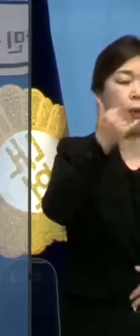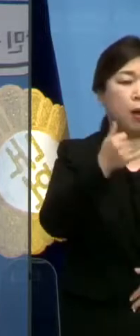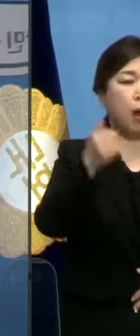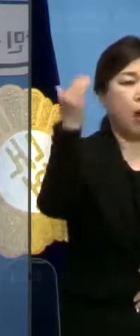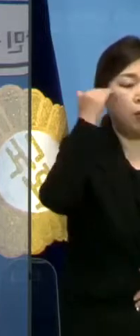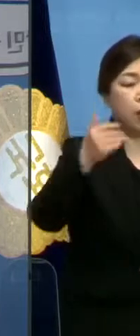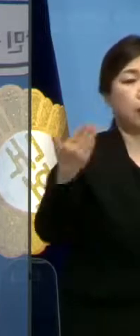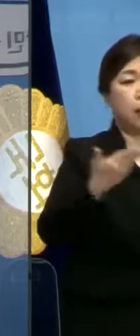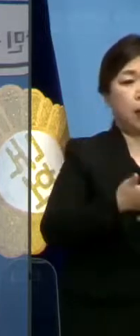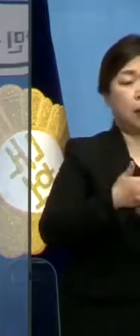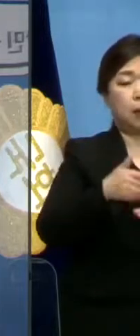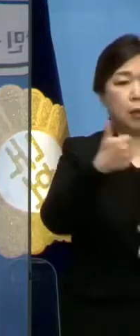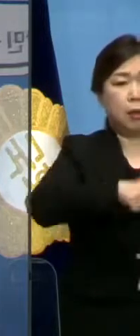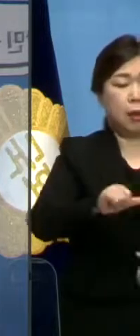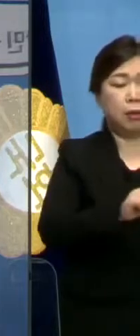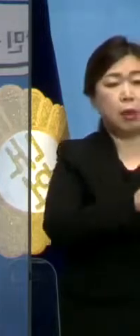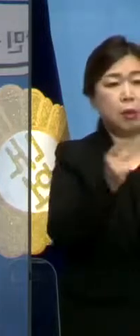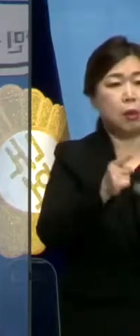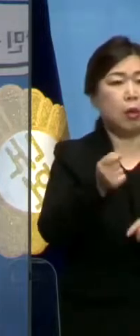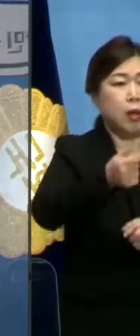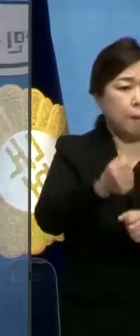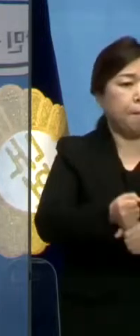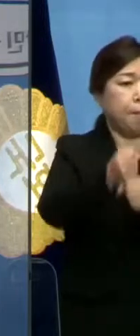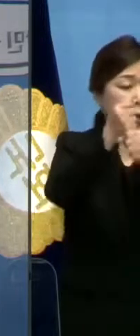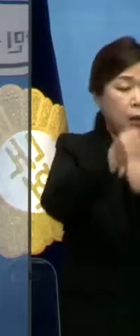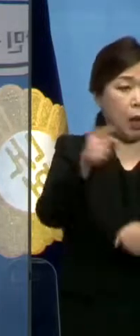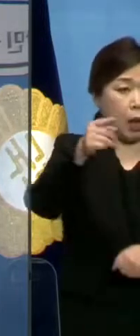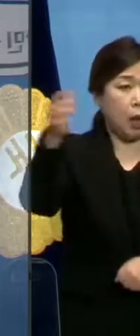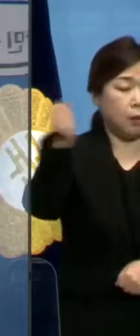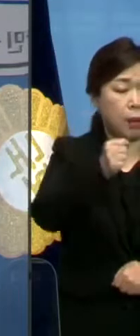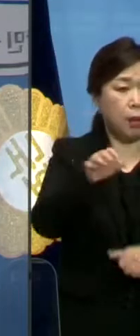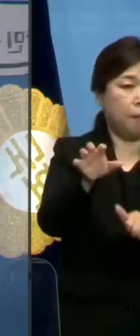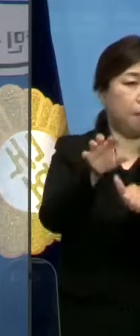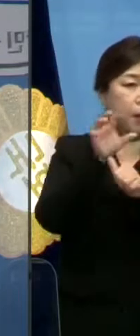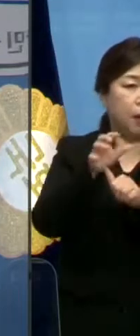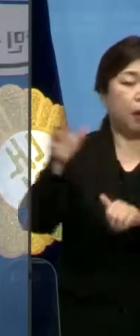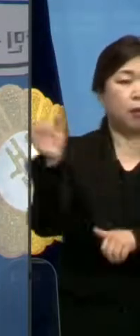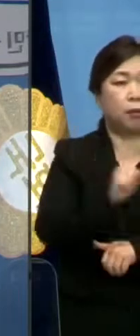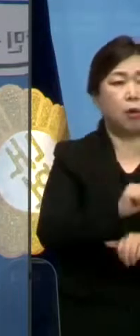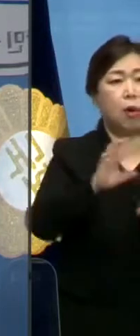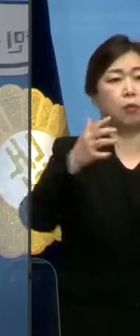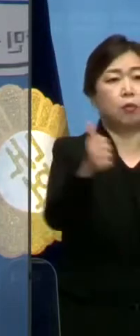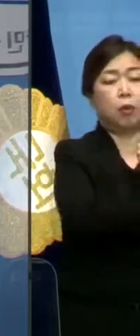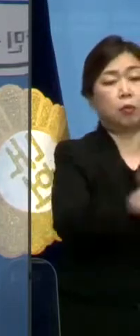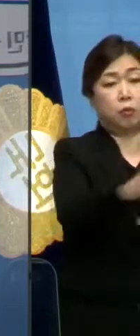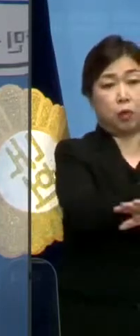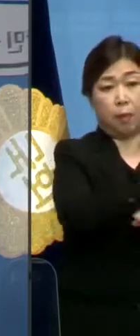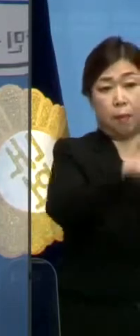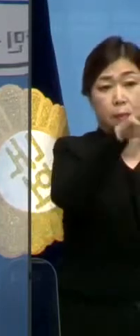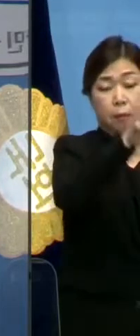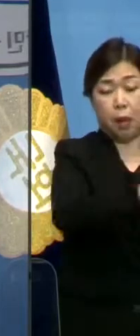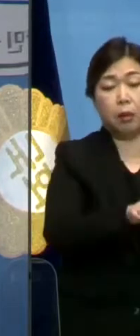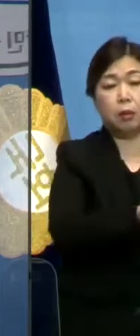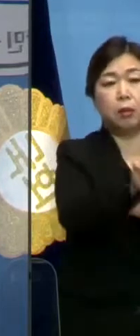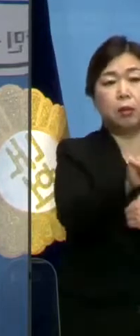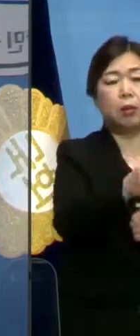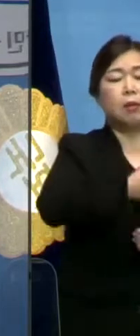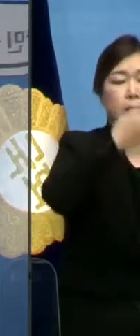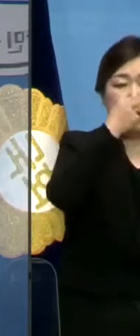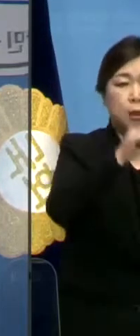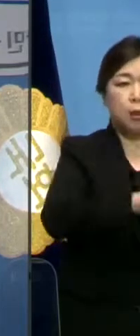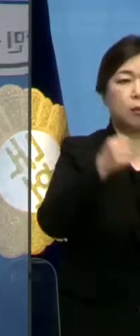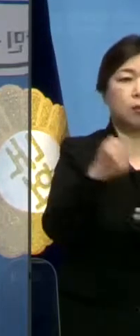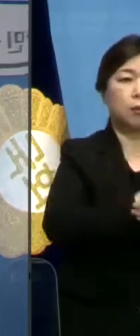자식들 살리자고 작은 피켓 하나 들었다는 것을 이유로 국회 출입을 막는 처사는 정말